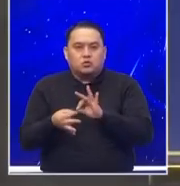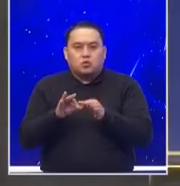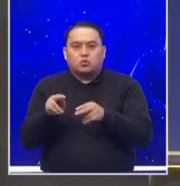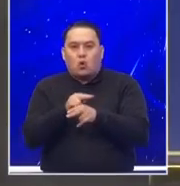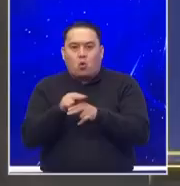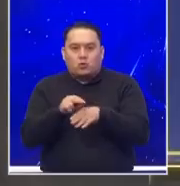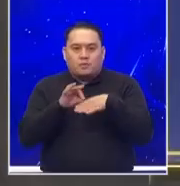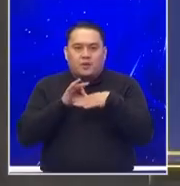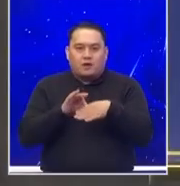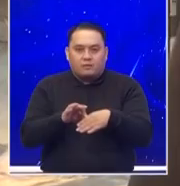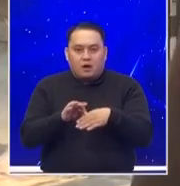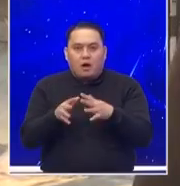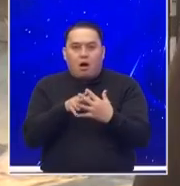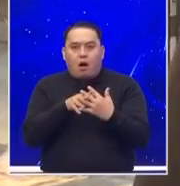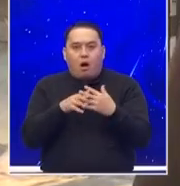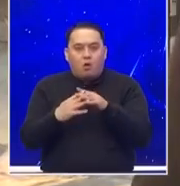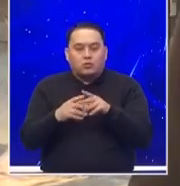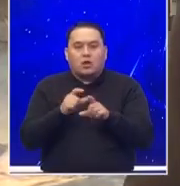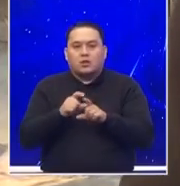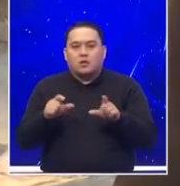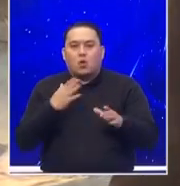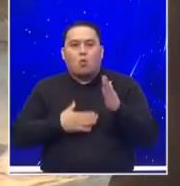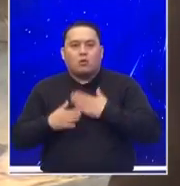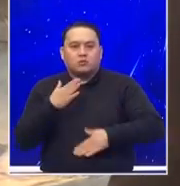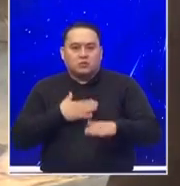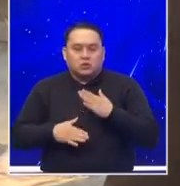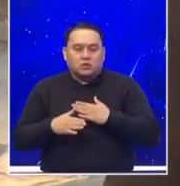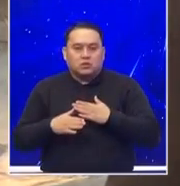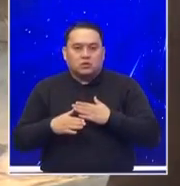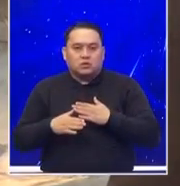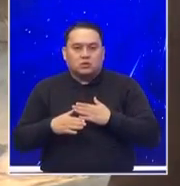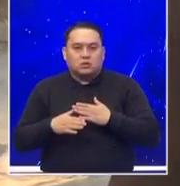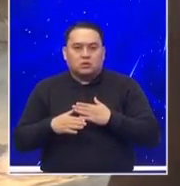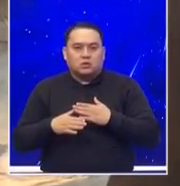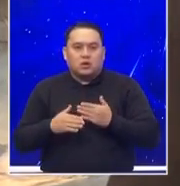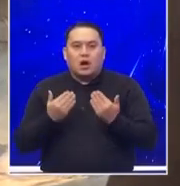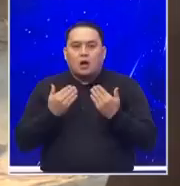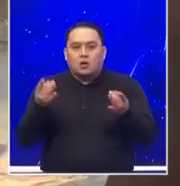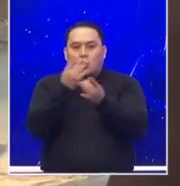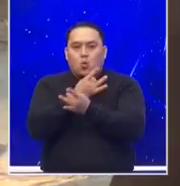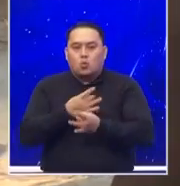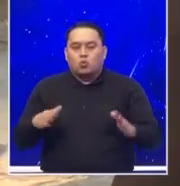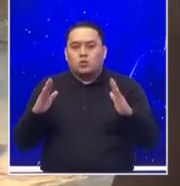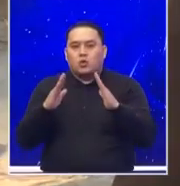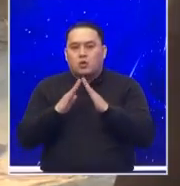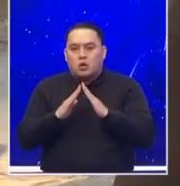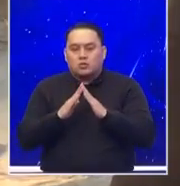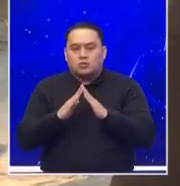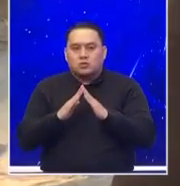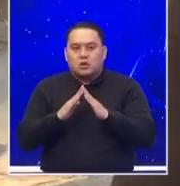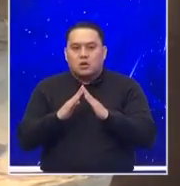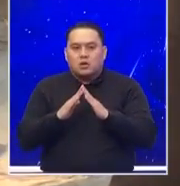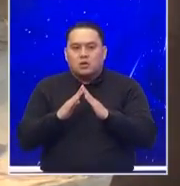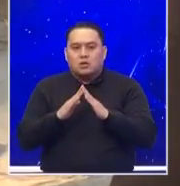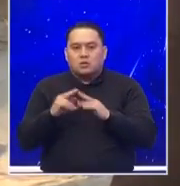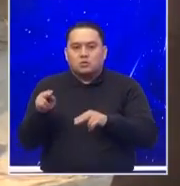жөндеуден өтіп, қазір ауылдың тұрғындары өте қуанышты. Бұл қазір мәдениет үйінің сондай